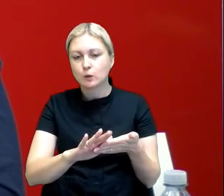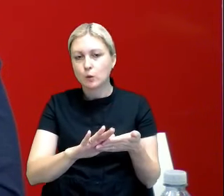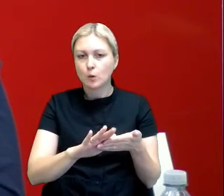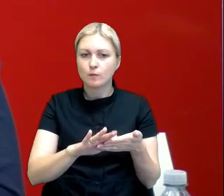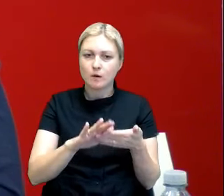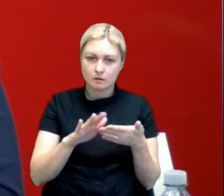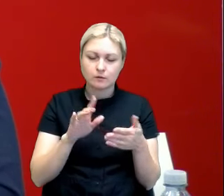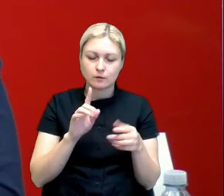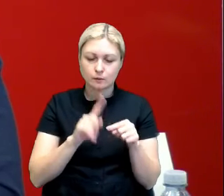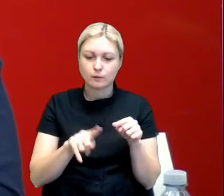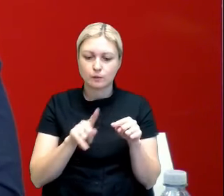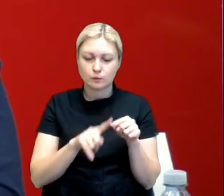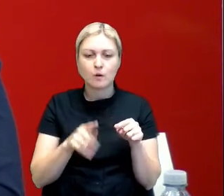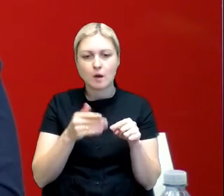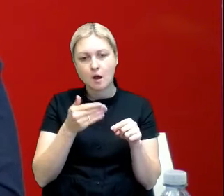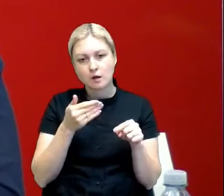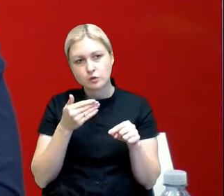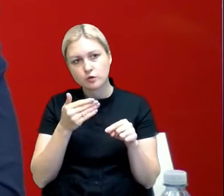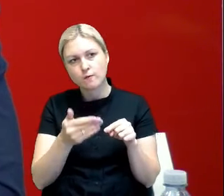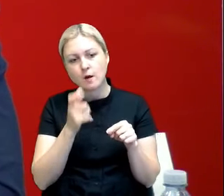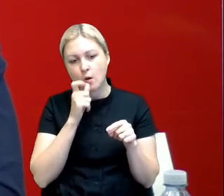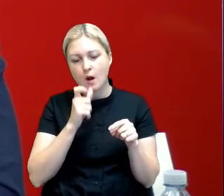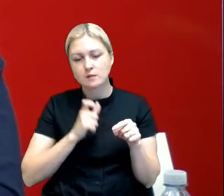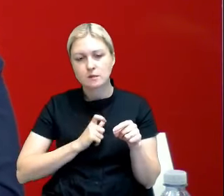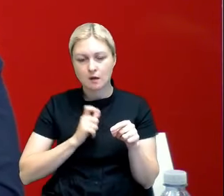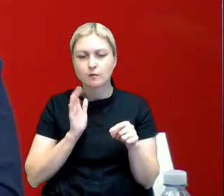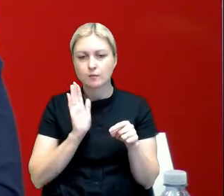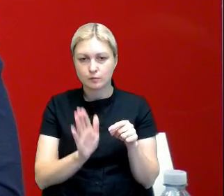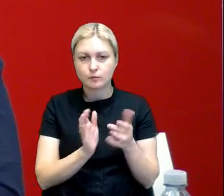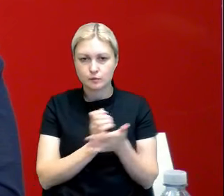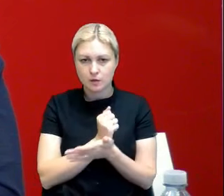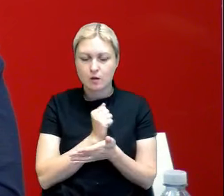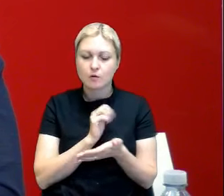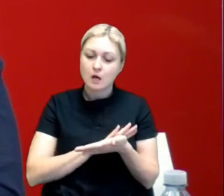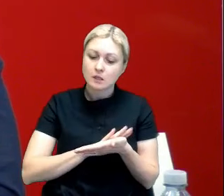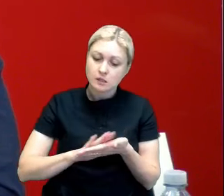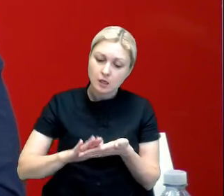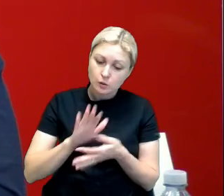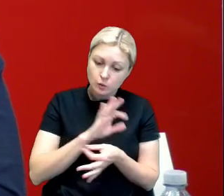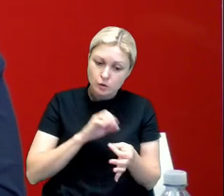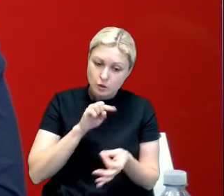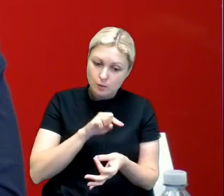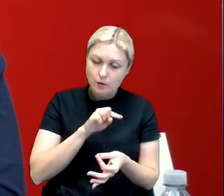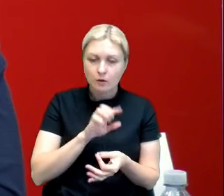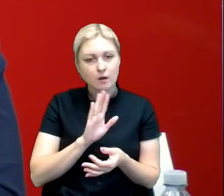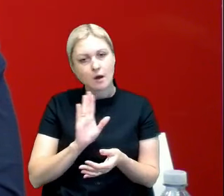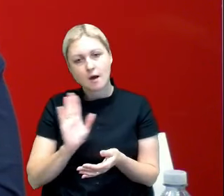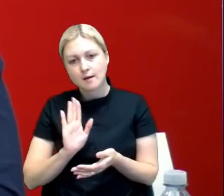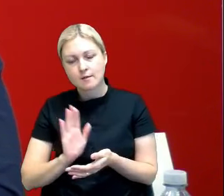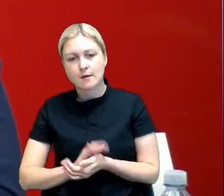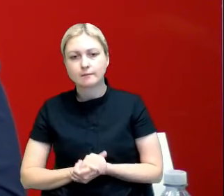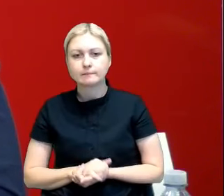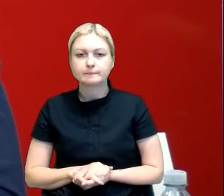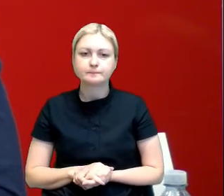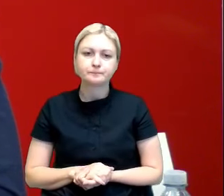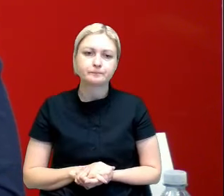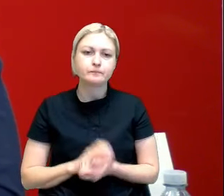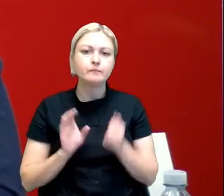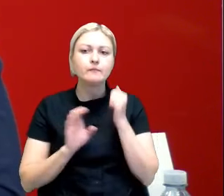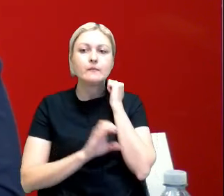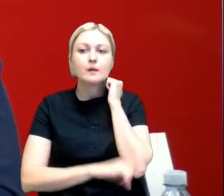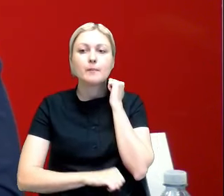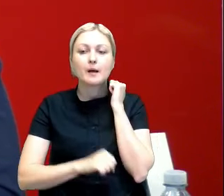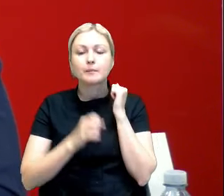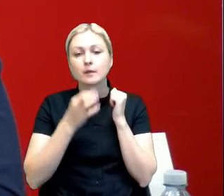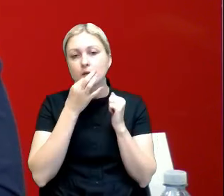ilgo anksčiau ar vėliau gausim atsakymus ant kiek buvo skaidrus šitas projektas pabaigai pasakysiu